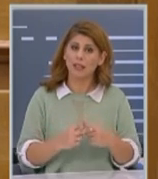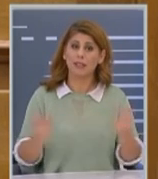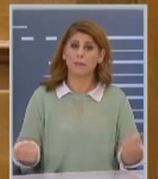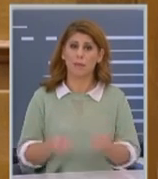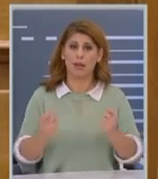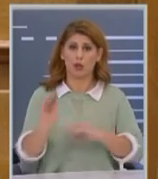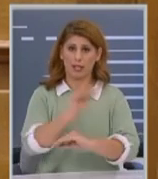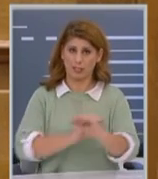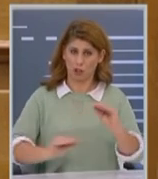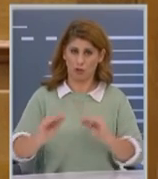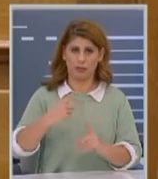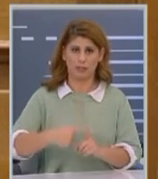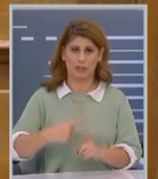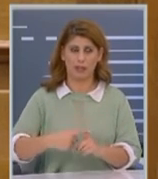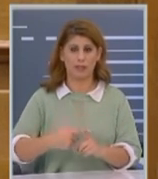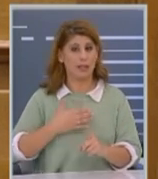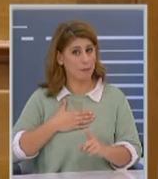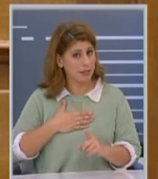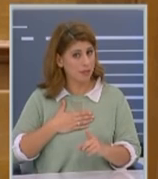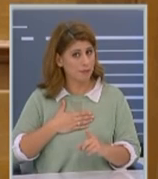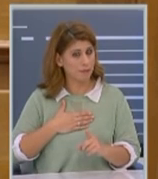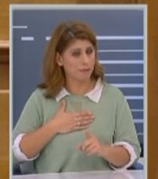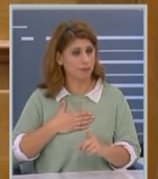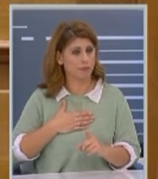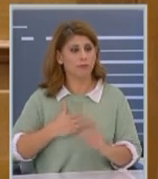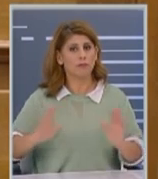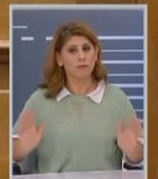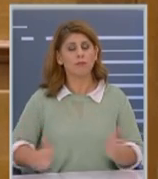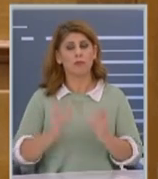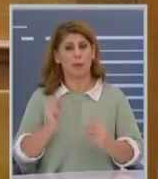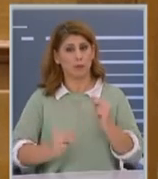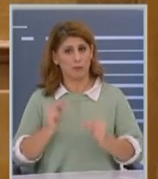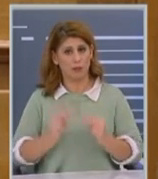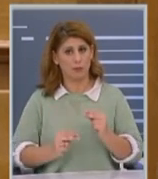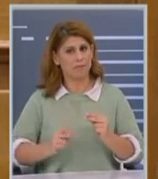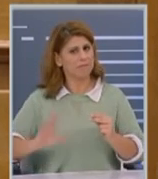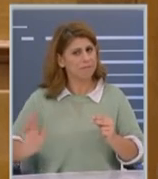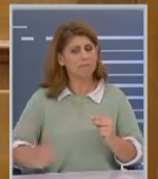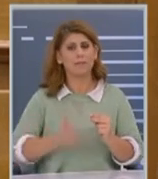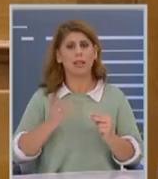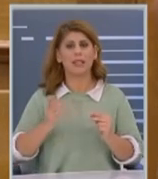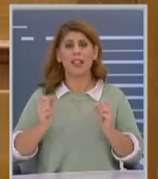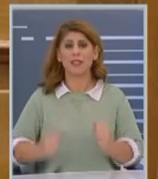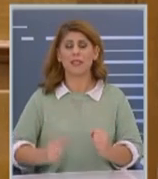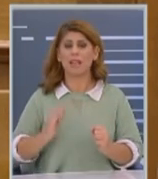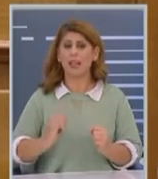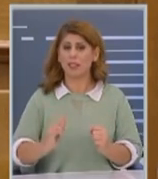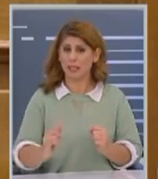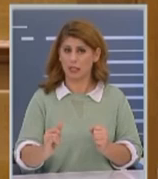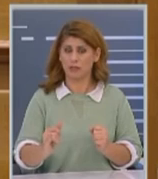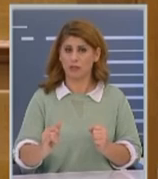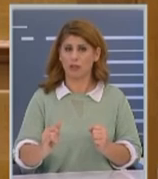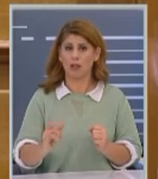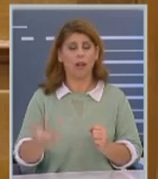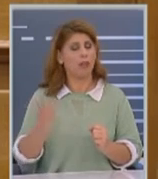παραγωγική ανασυγκρότηση της χώρας. Εμείς, παρά τα όποια προβλήματα, παρά τις κάποιες θεσμικές καθυστερήσεις, δεν